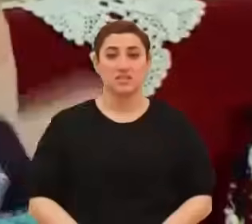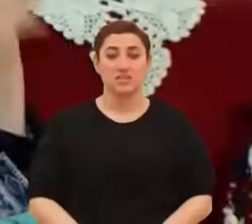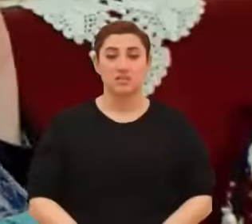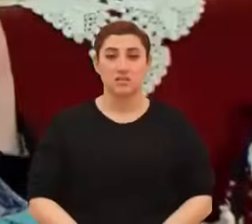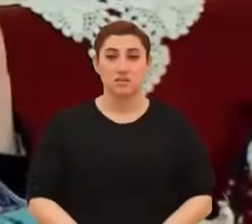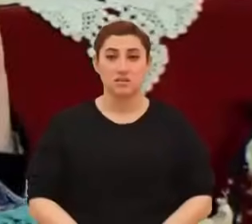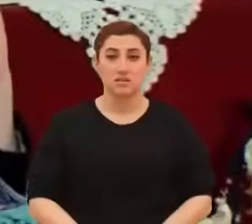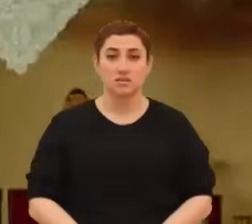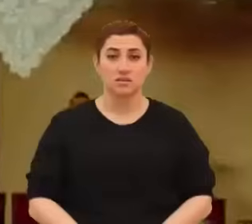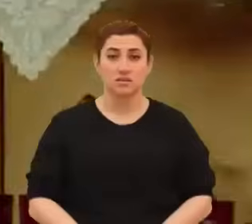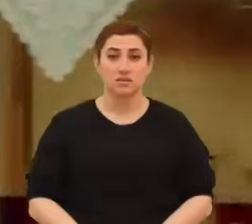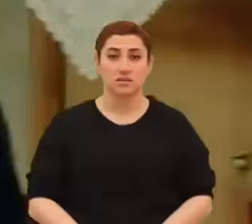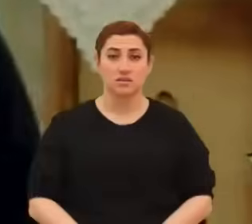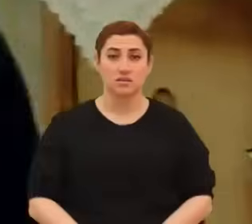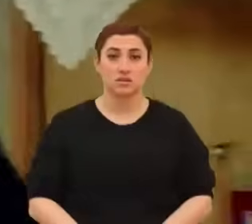yap.